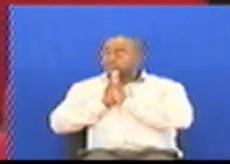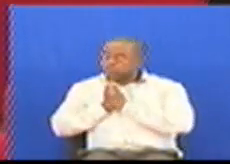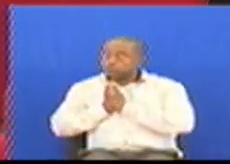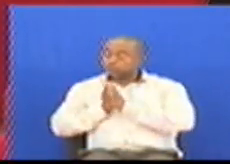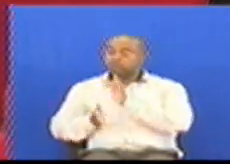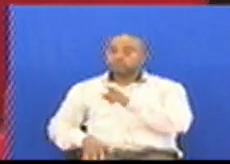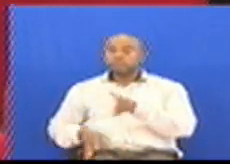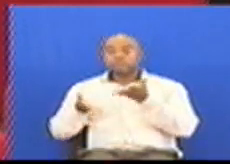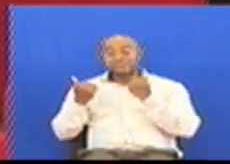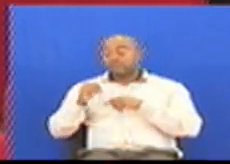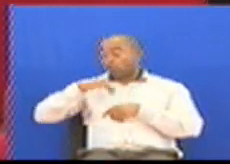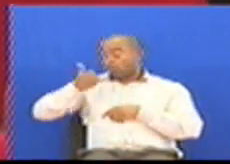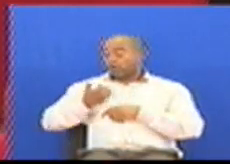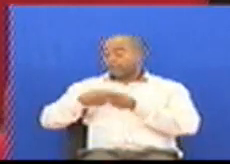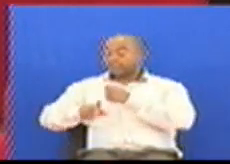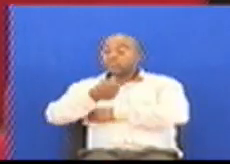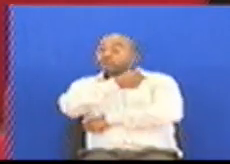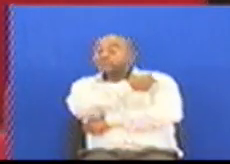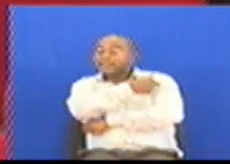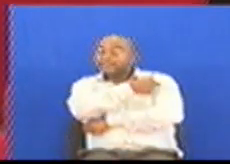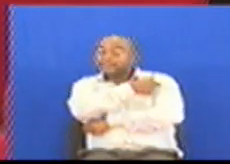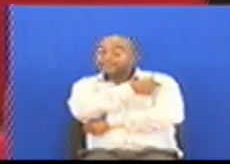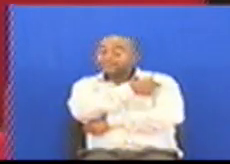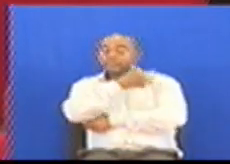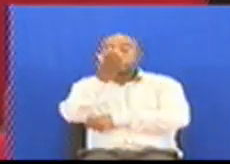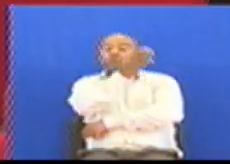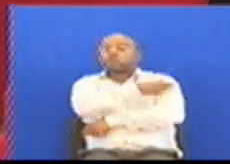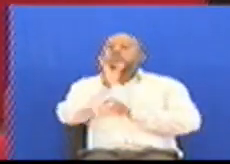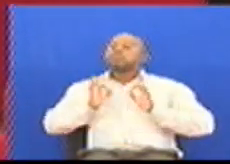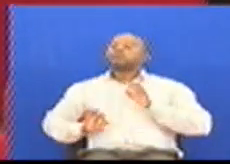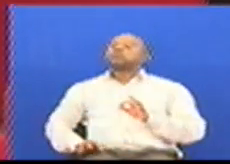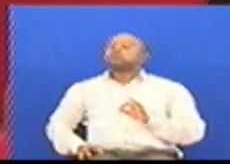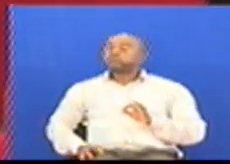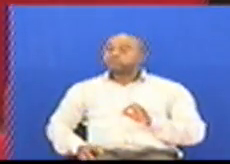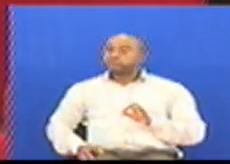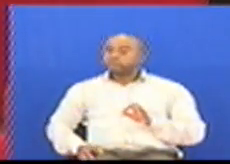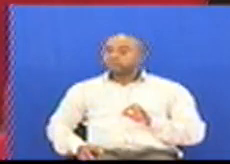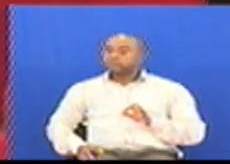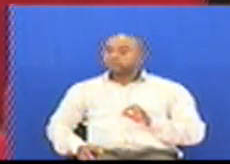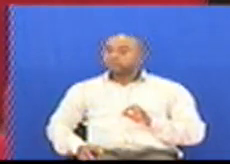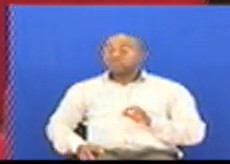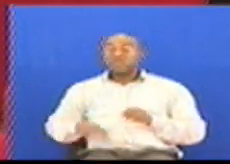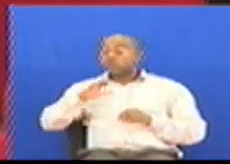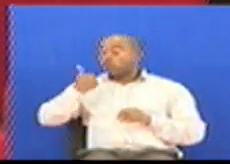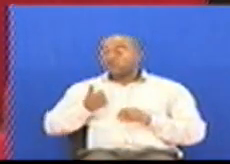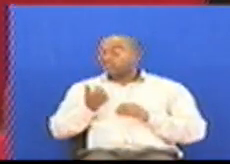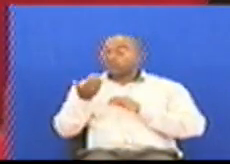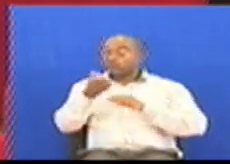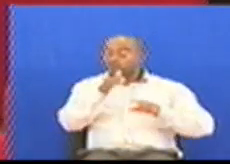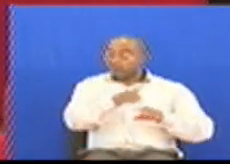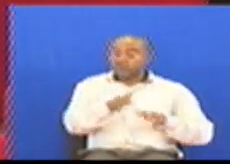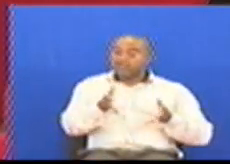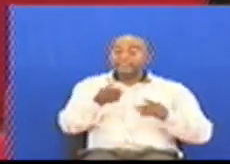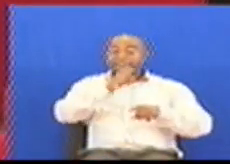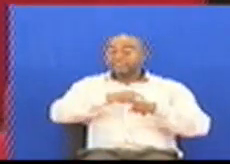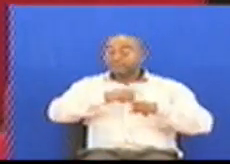wanawake wanapata huduma kwenye vituo vya afya. Hawapotezi mara kwa mara maisha kutokana na umwagaji wa